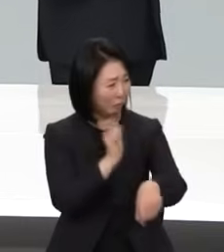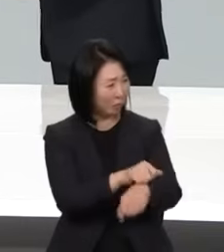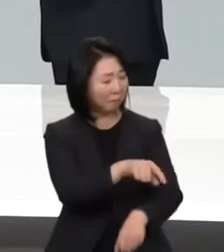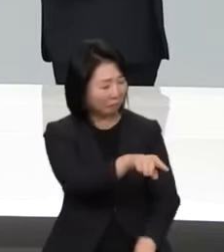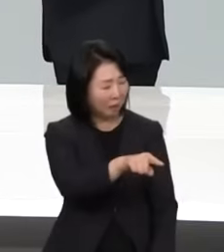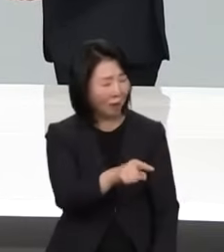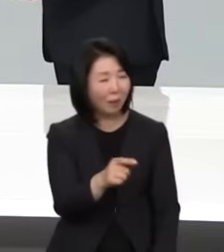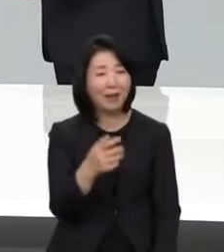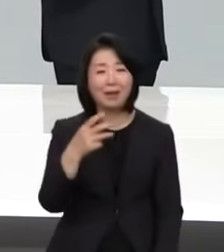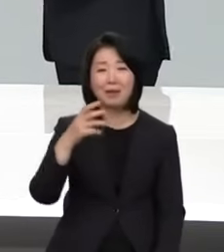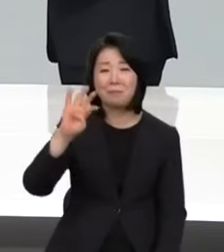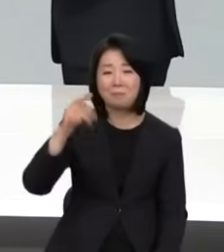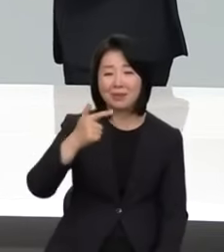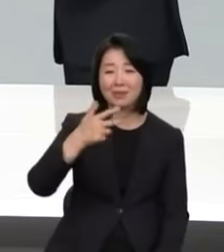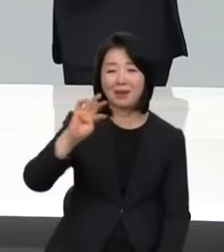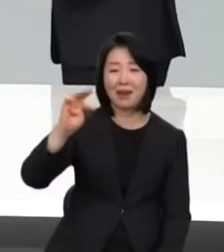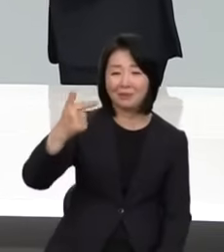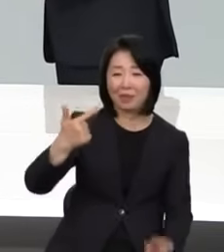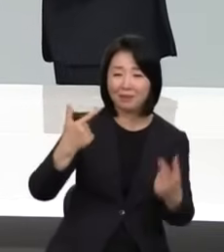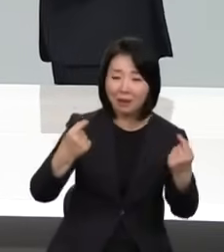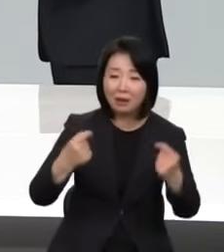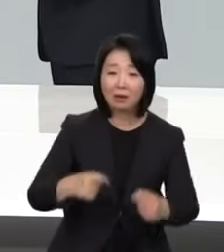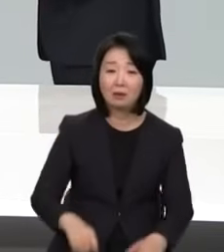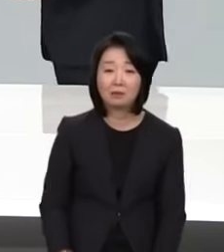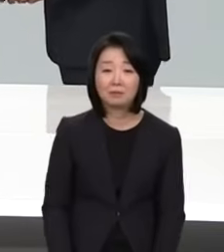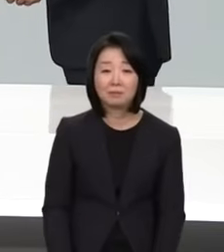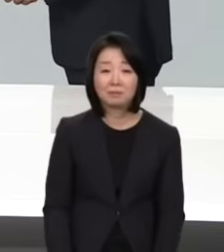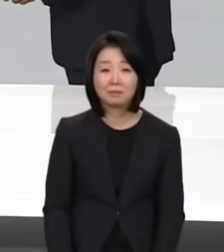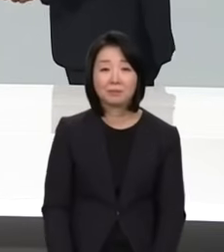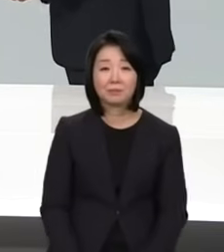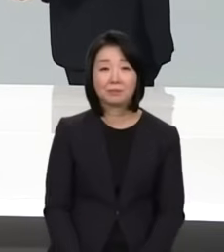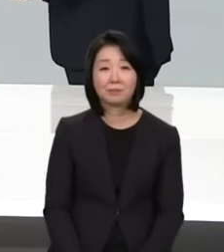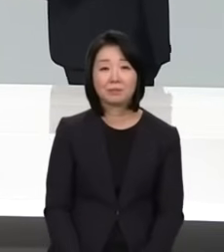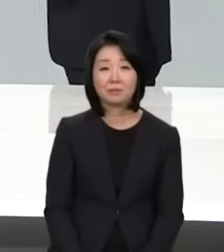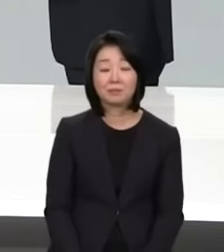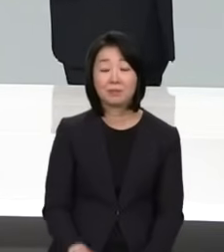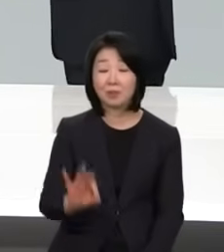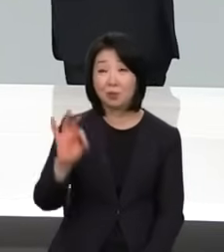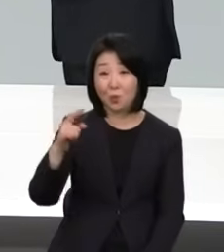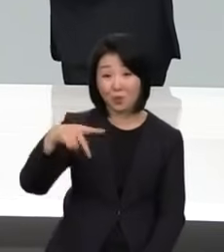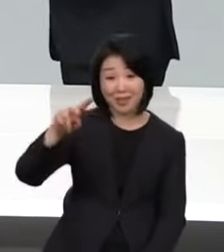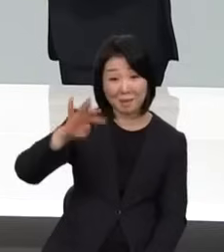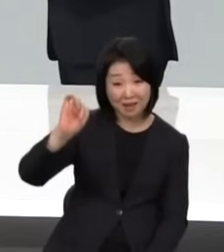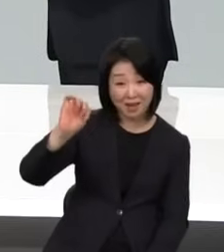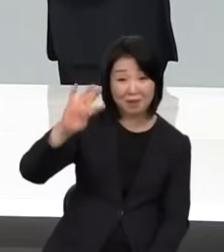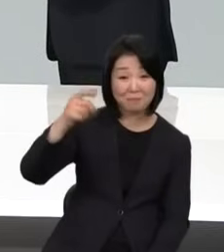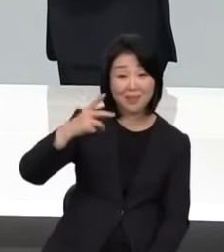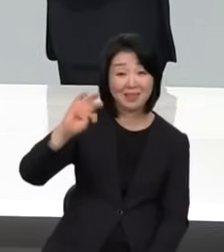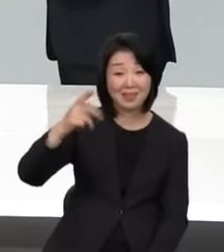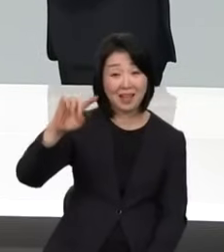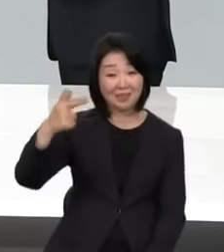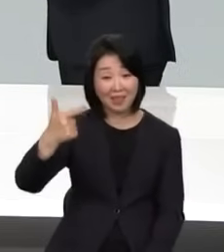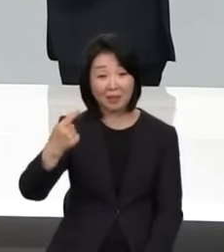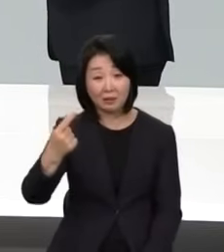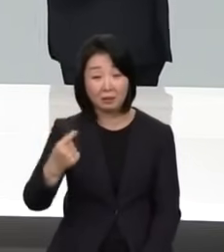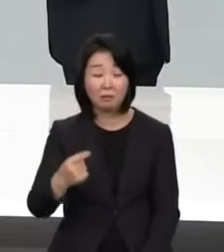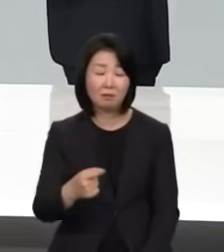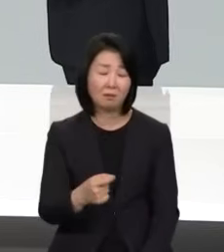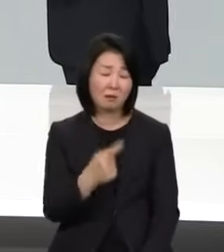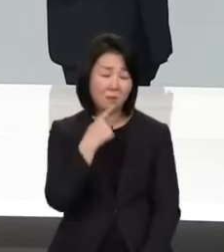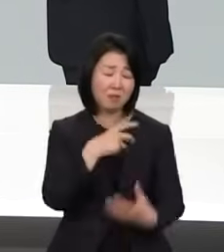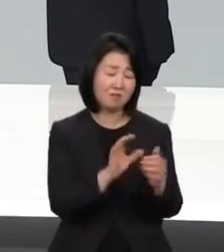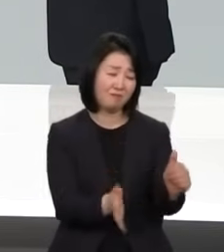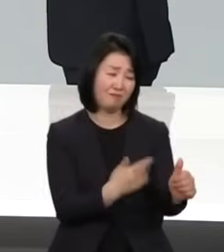마치 빈라덴과 비슷하다라고 이야기를 했습니다. 오사마 빈라덴. 그렇습니다. 오사마 빈라덴이죠. 자, 민주당이 국민을 현혹시키고 프레임을 짜는 이런